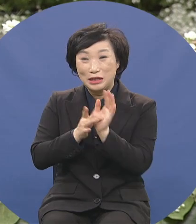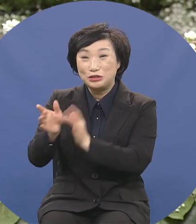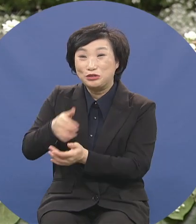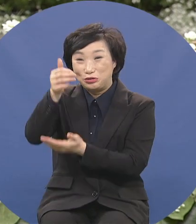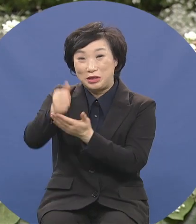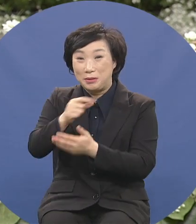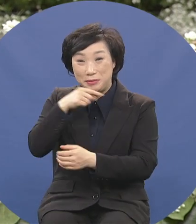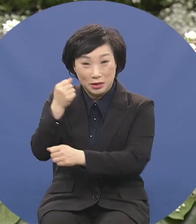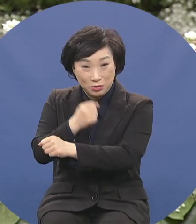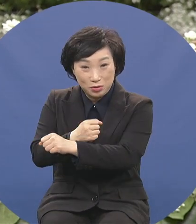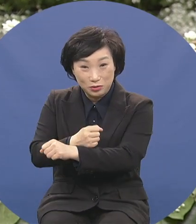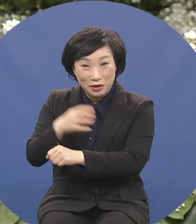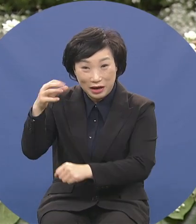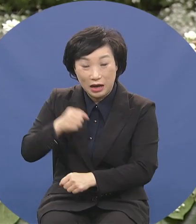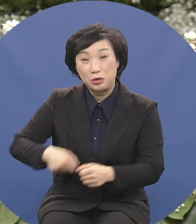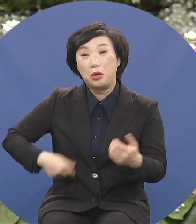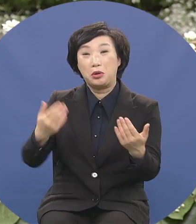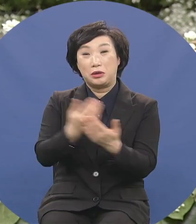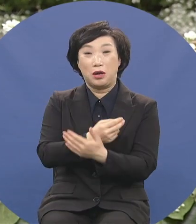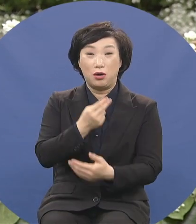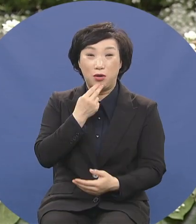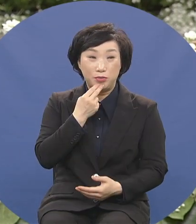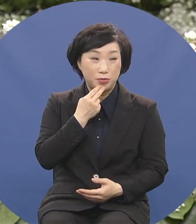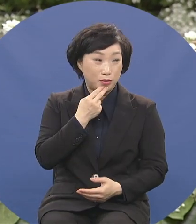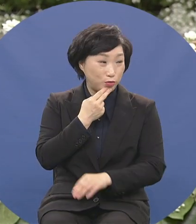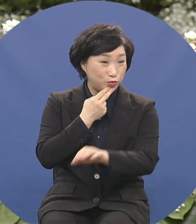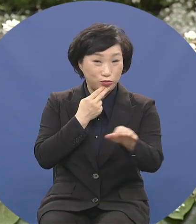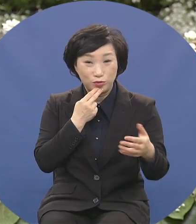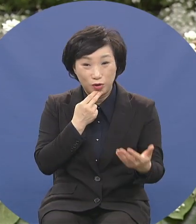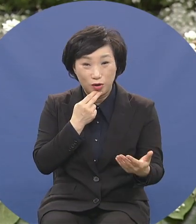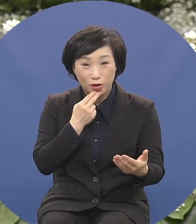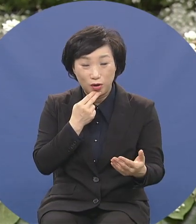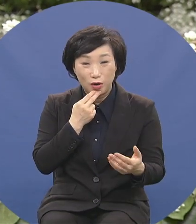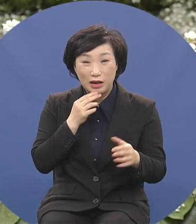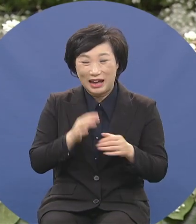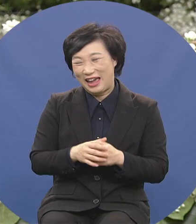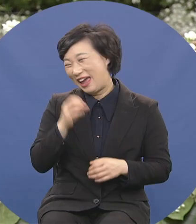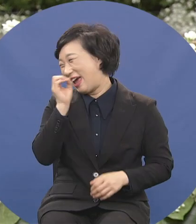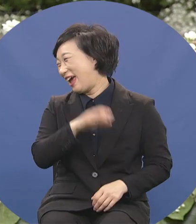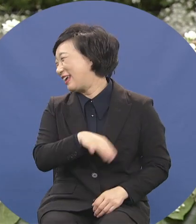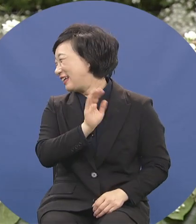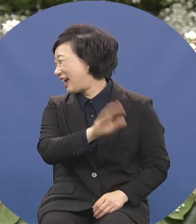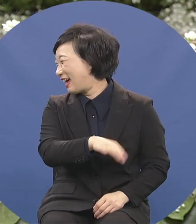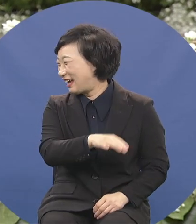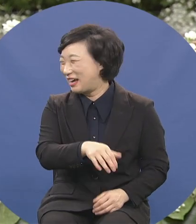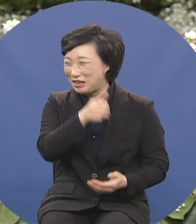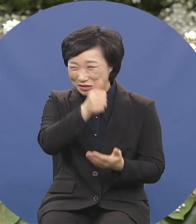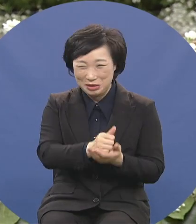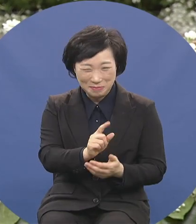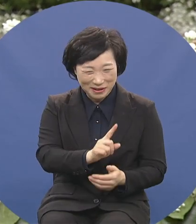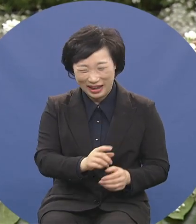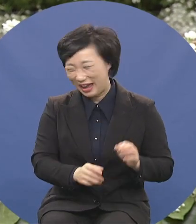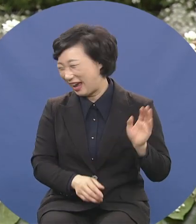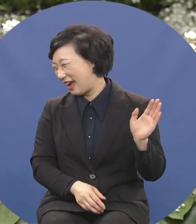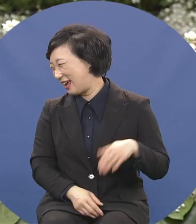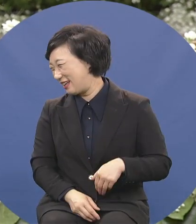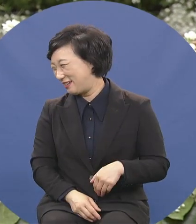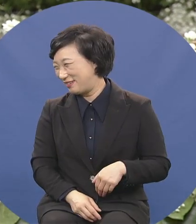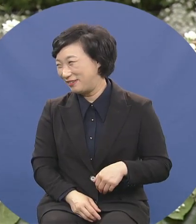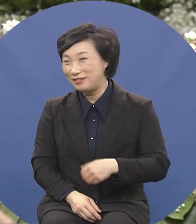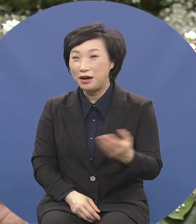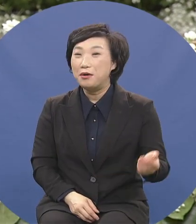예수의 피의 공로로 회개치 않고 이까짓 것쯤이야 무슨 죄가 되겠어?